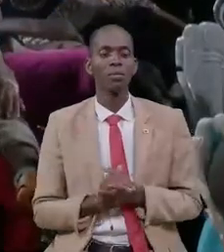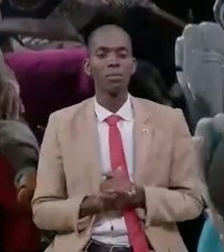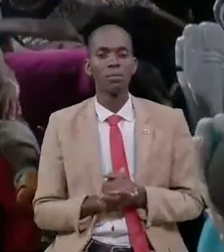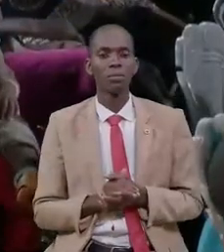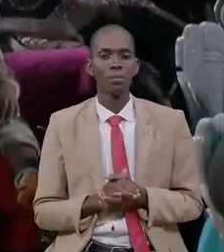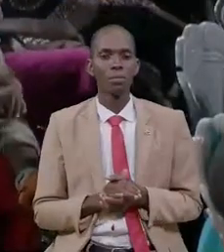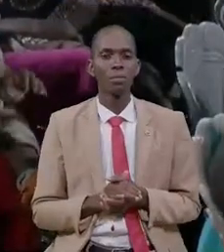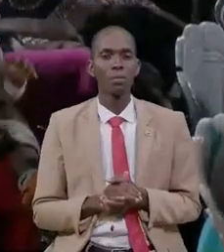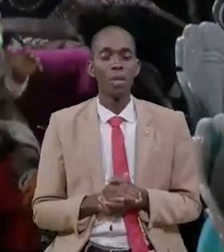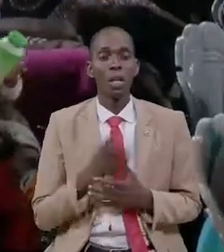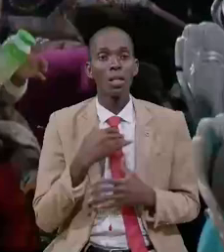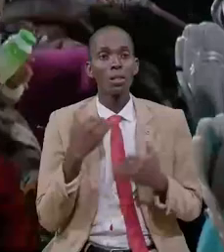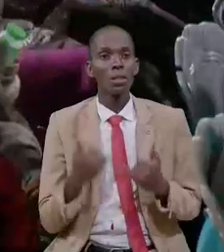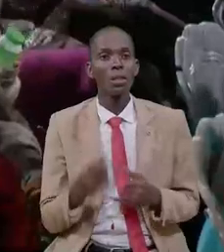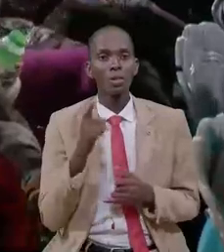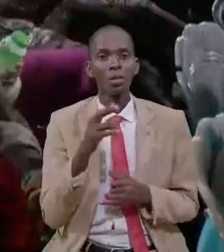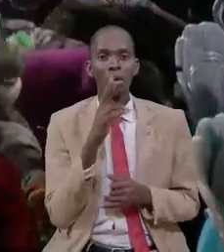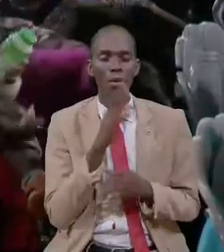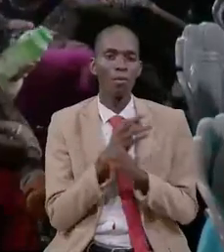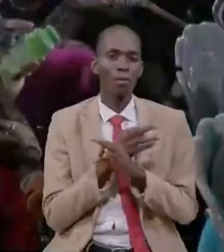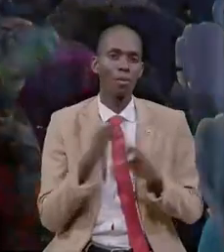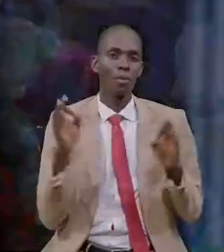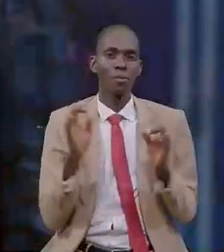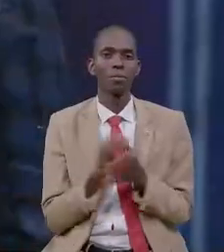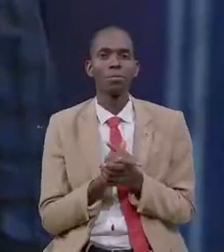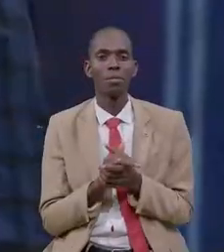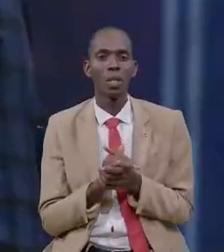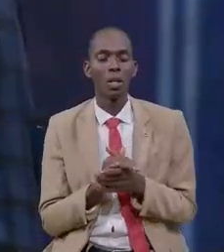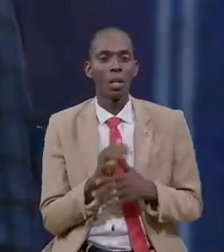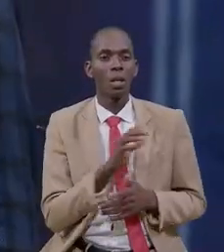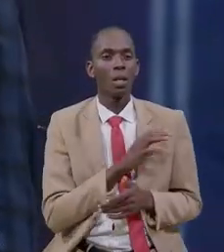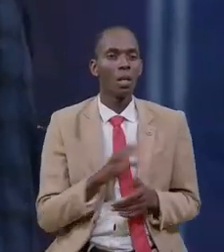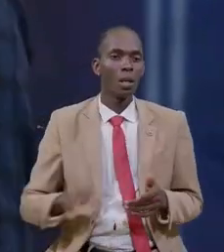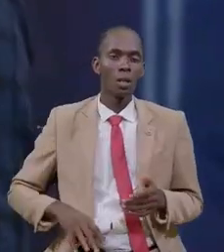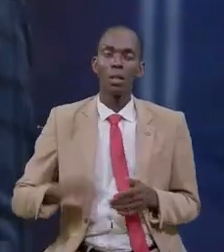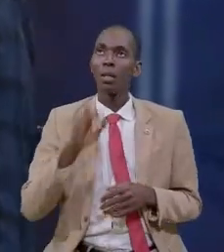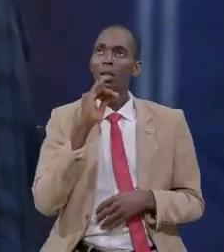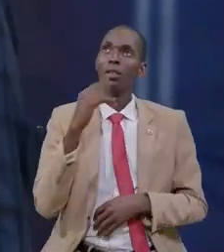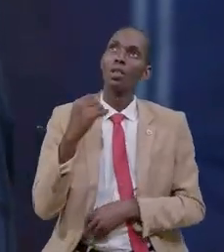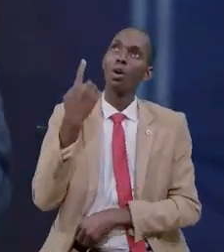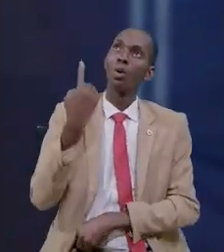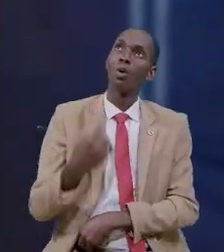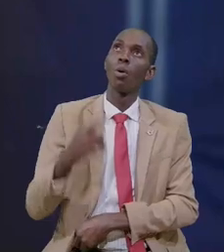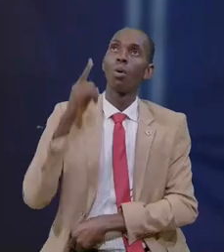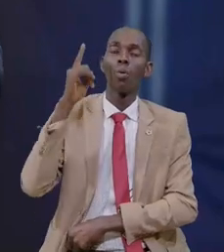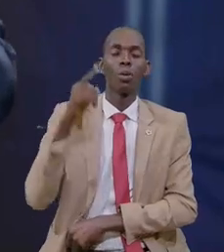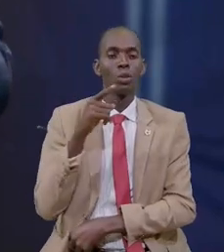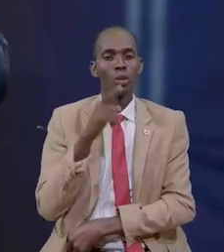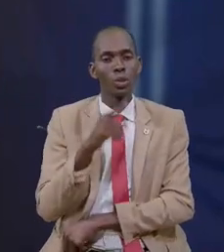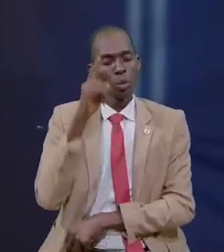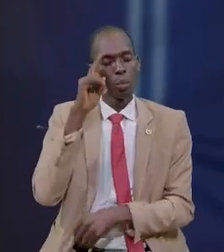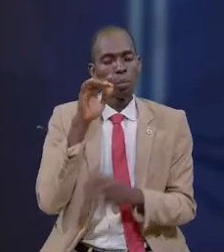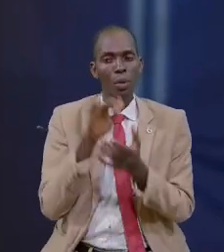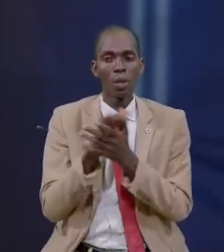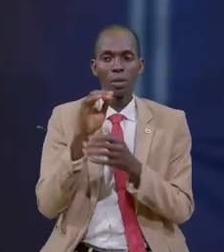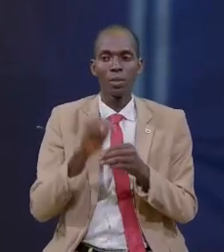dit maintenant, tu es libre. Christ est le seul. Tu lui fais confiance et tu